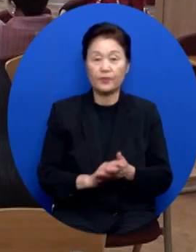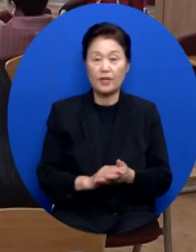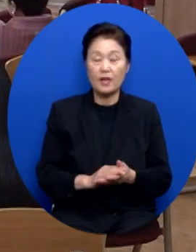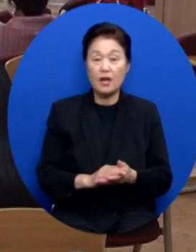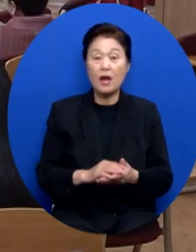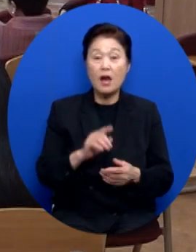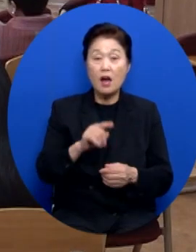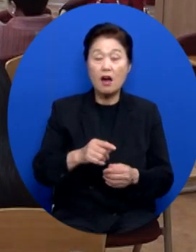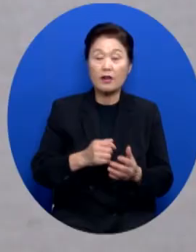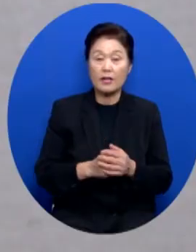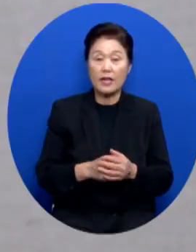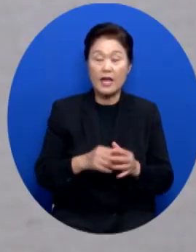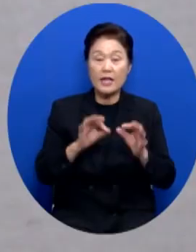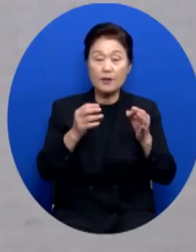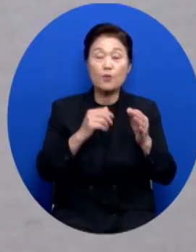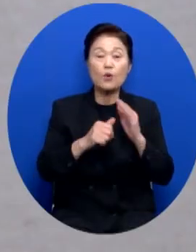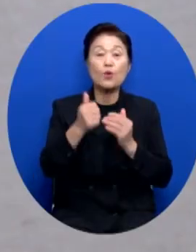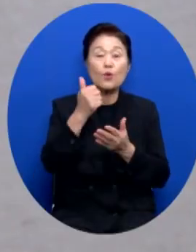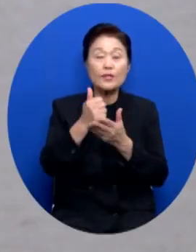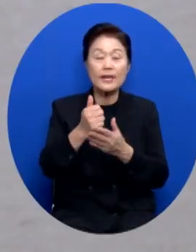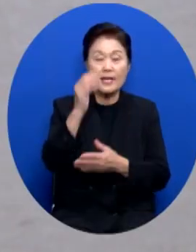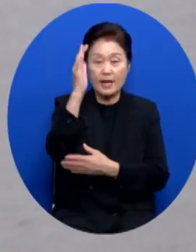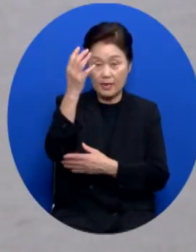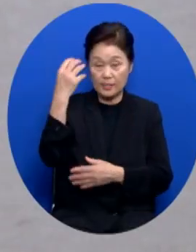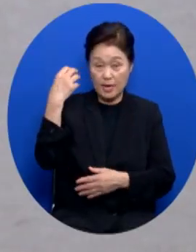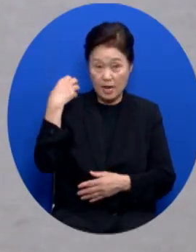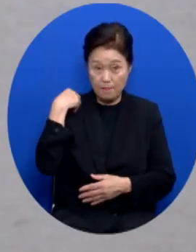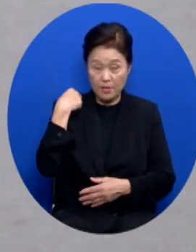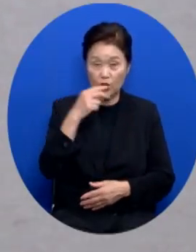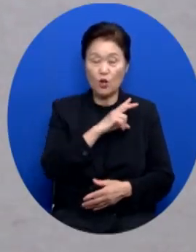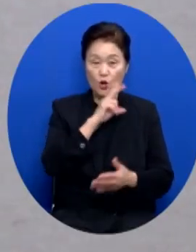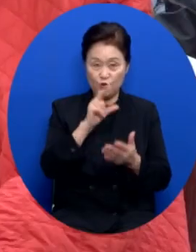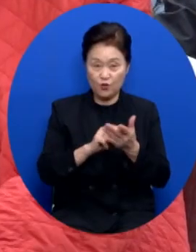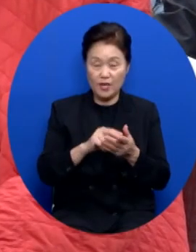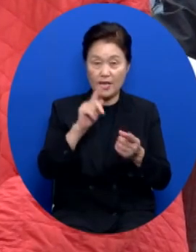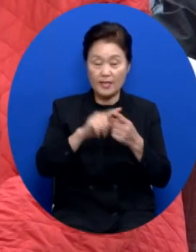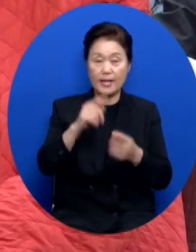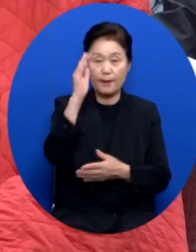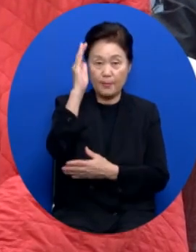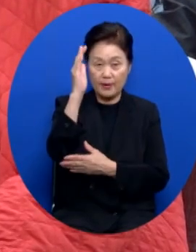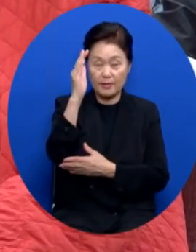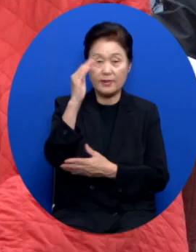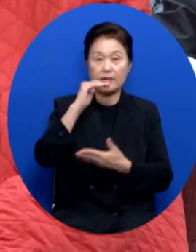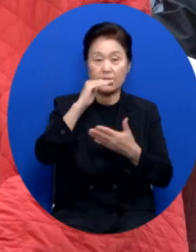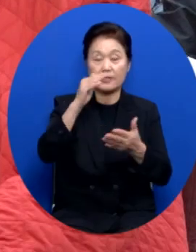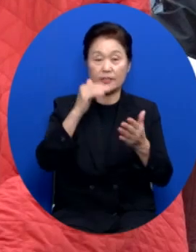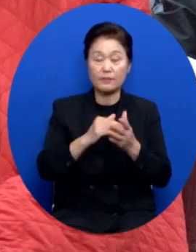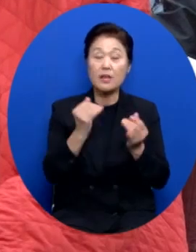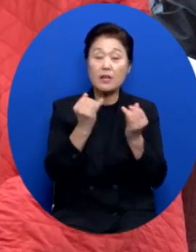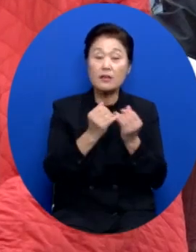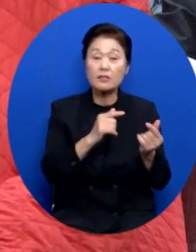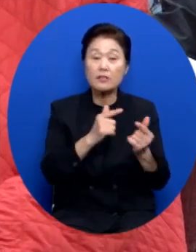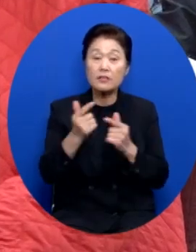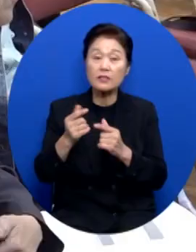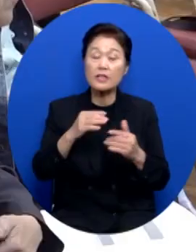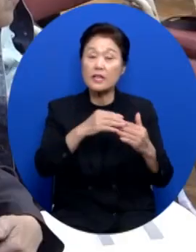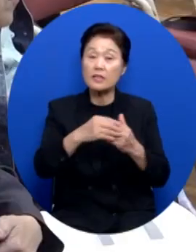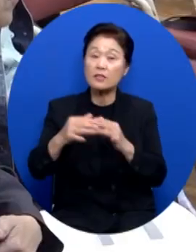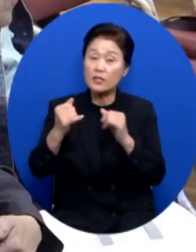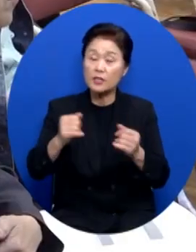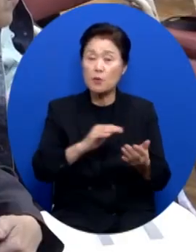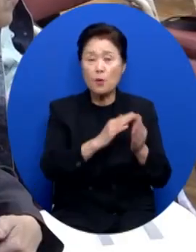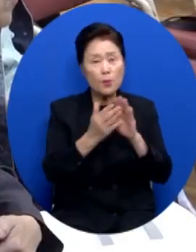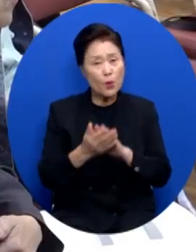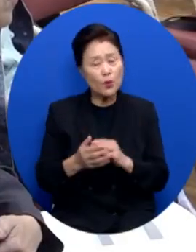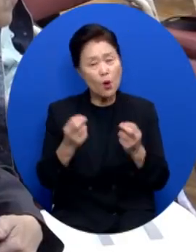리더십 개발 김은경 원장이 강사로 나서 주제 강연했습니다이 교회에서 의이 어떻게 변화될